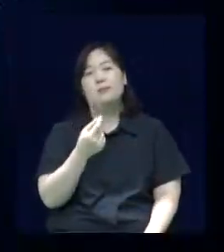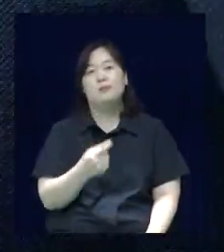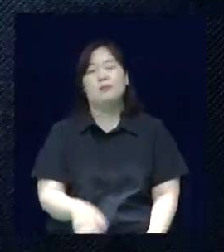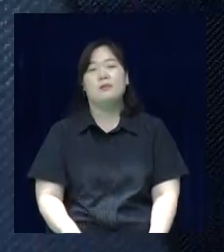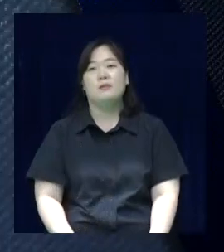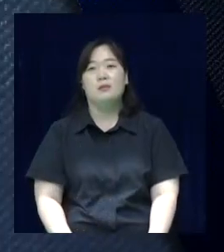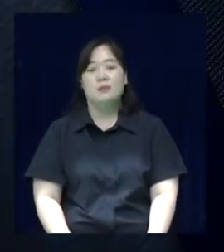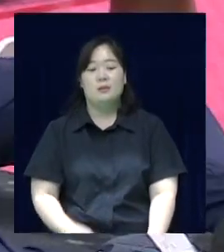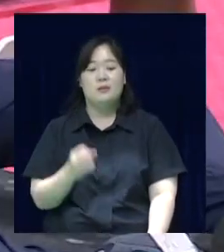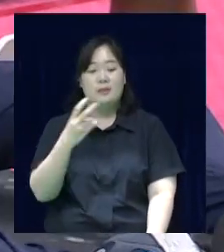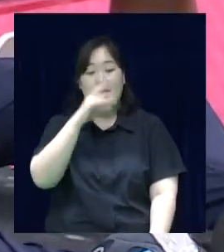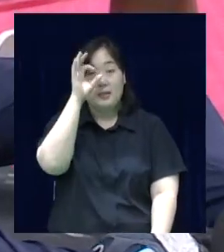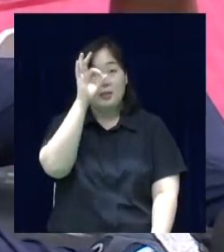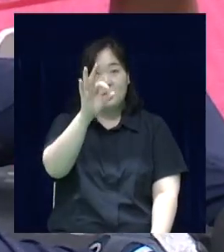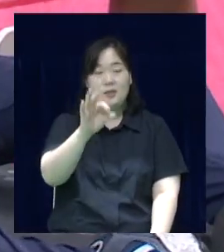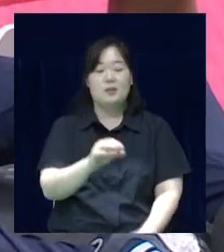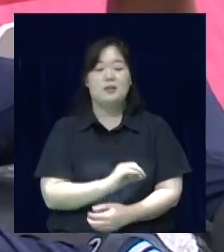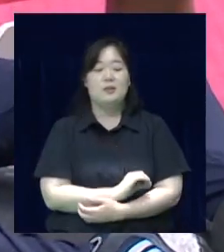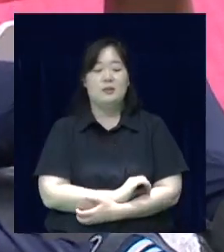네. 다시 보실까요?